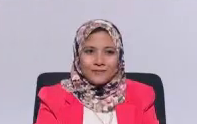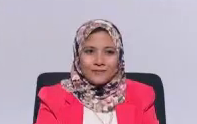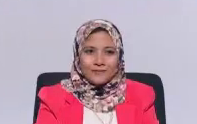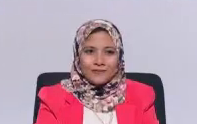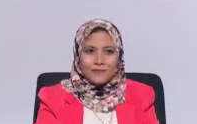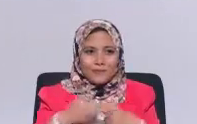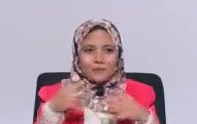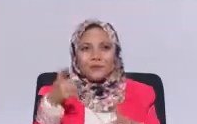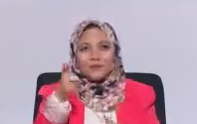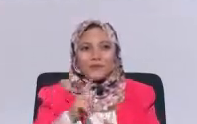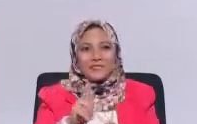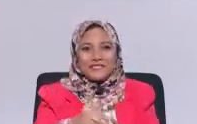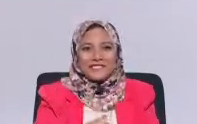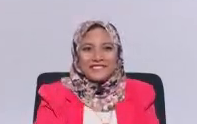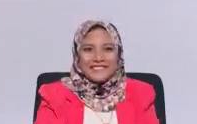طب مش هضرب.